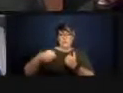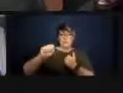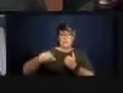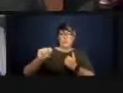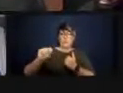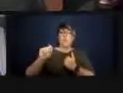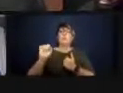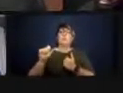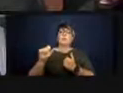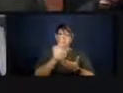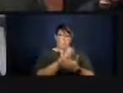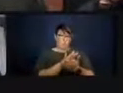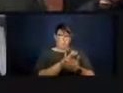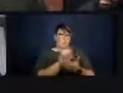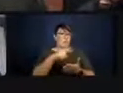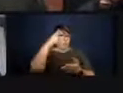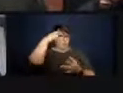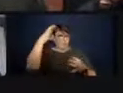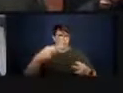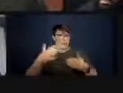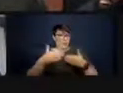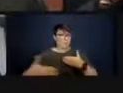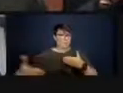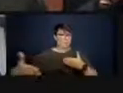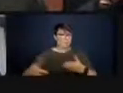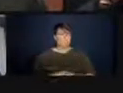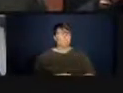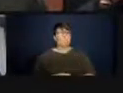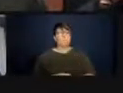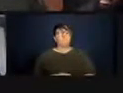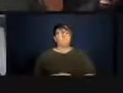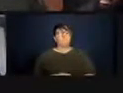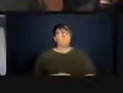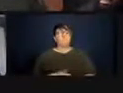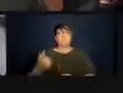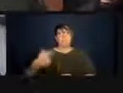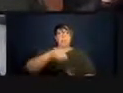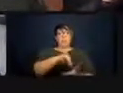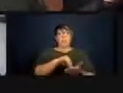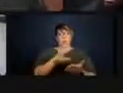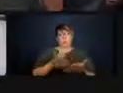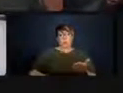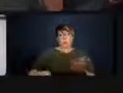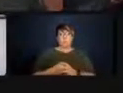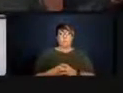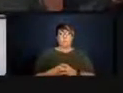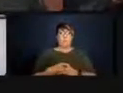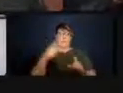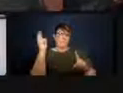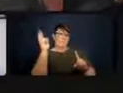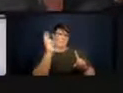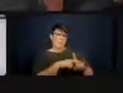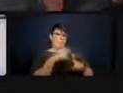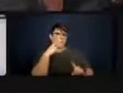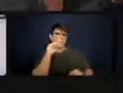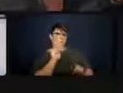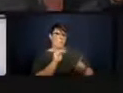Tumekuwa na mikutano na mashule mbalimbali ili tuweze kuona jinsi ambavyo tunaweza kupiga hatua.